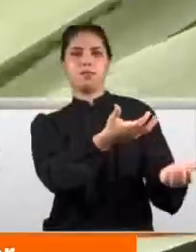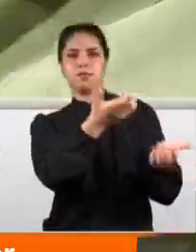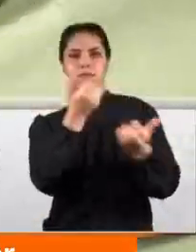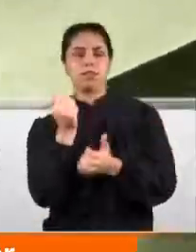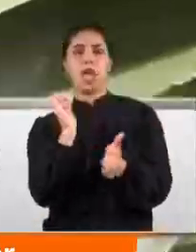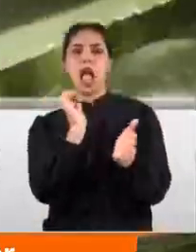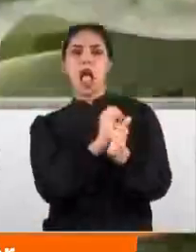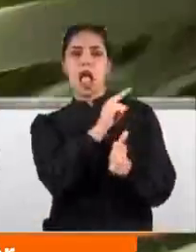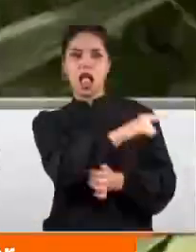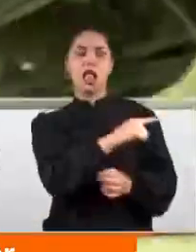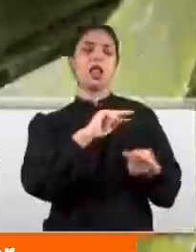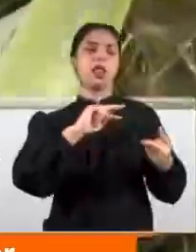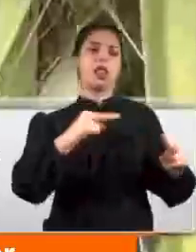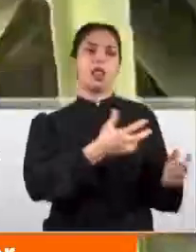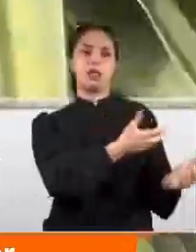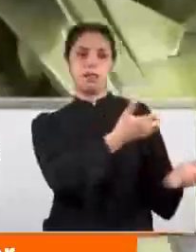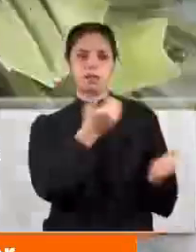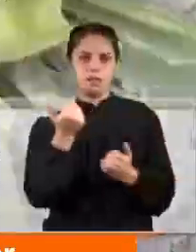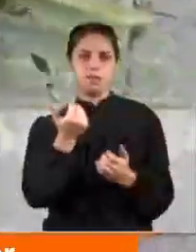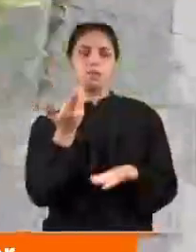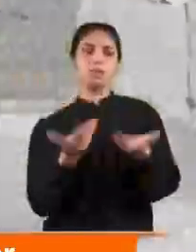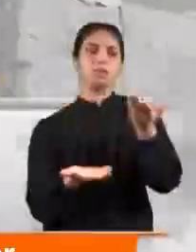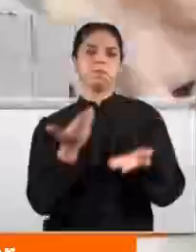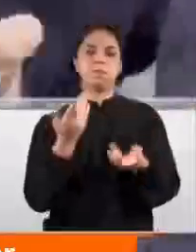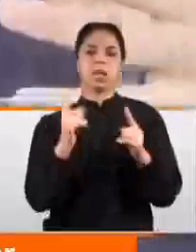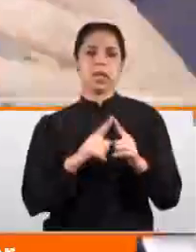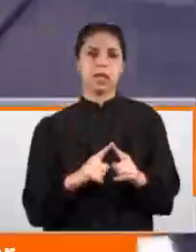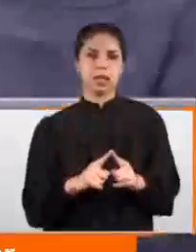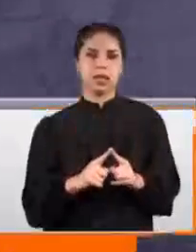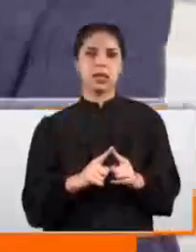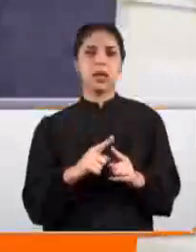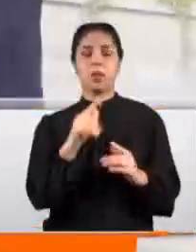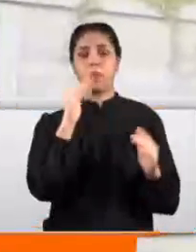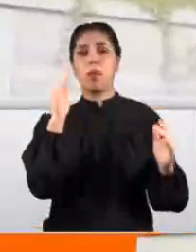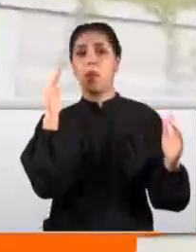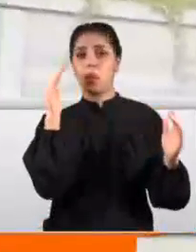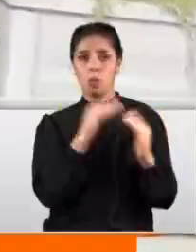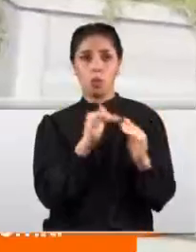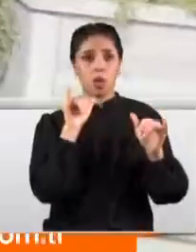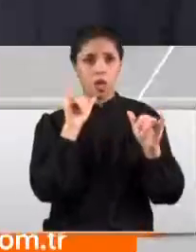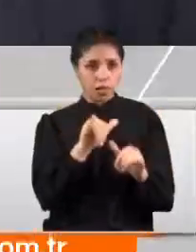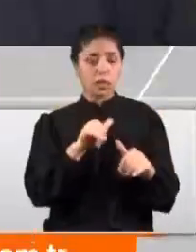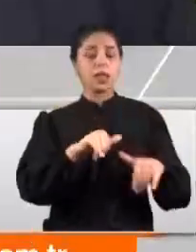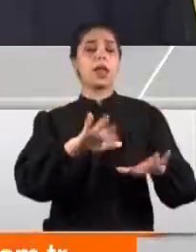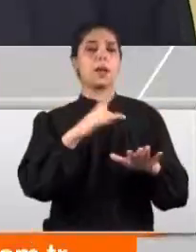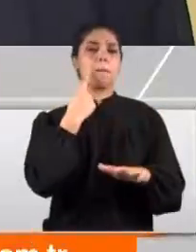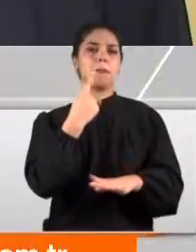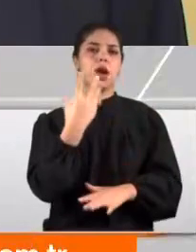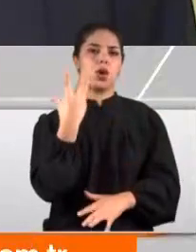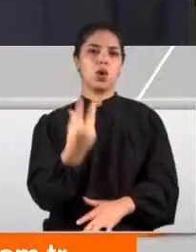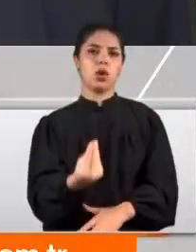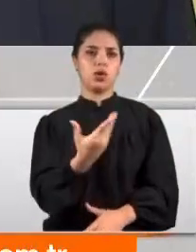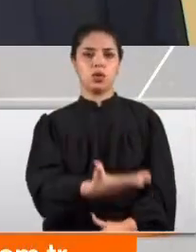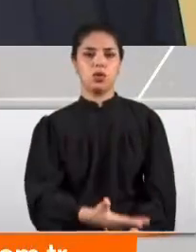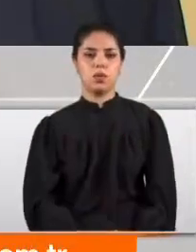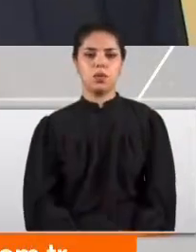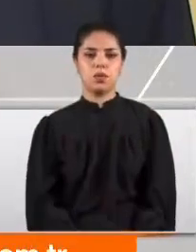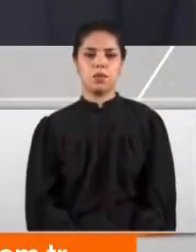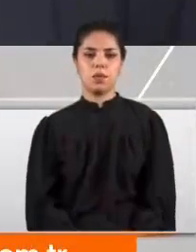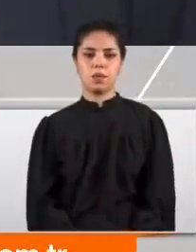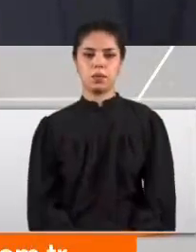ailesinden de DNA ekleri alınarak kıyaslama yapılacak ve bir uyumun olup olmadığına bakılacak yani mezar Açılabilir ve